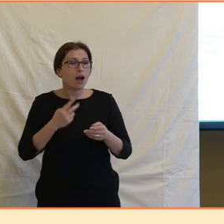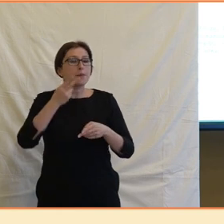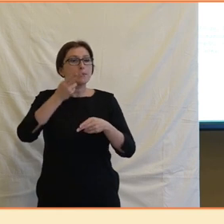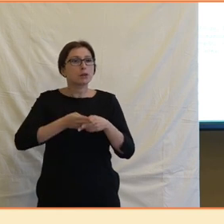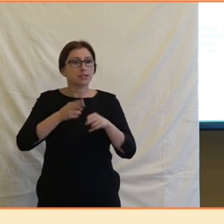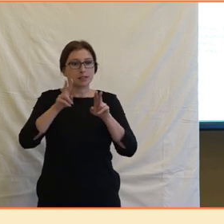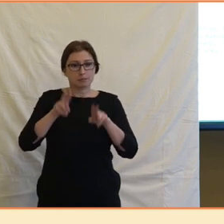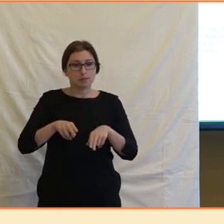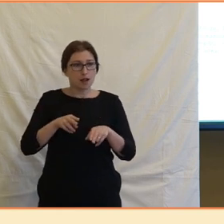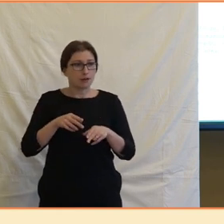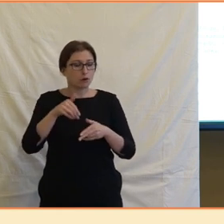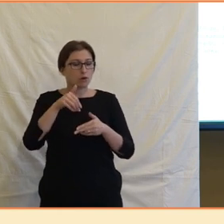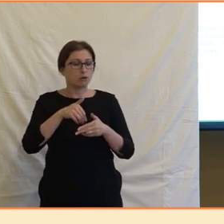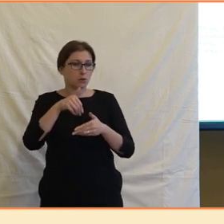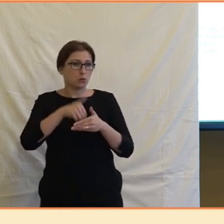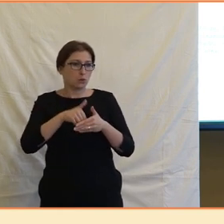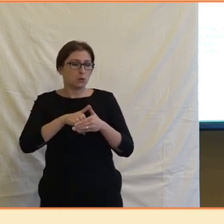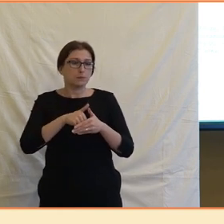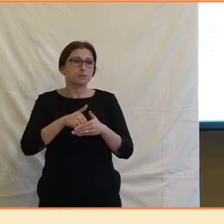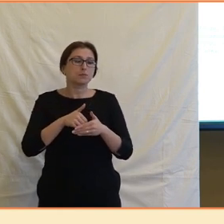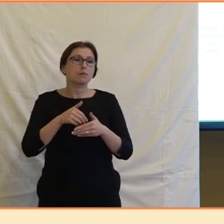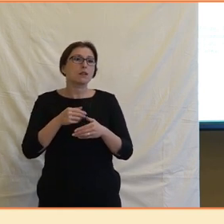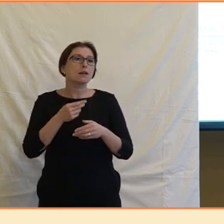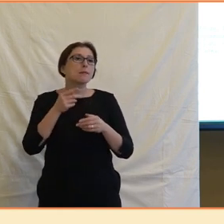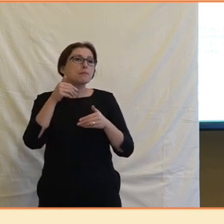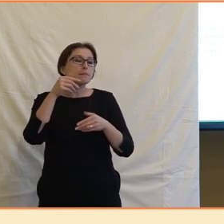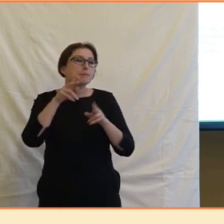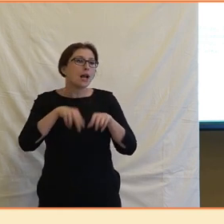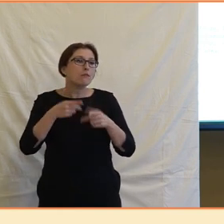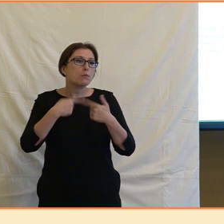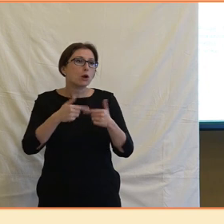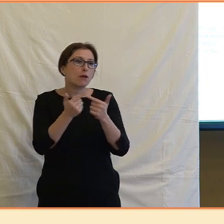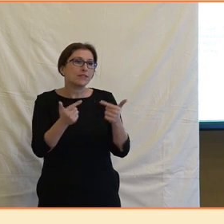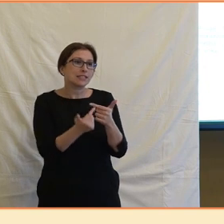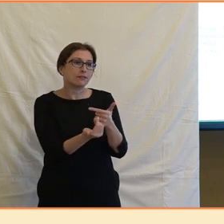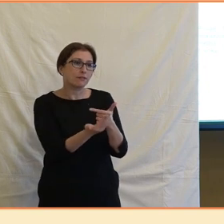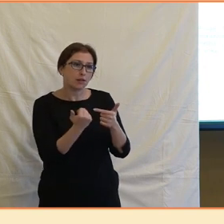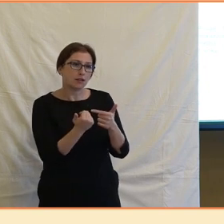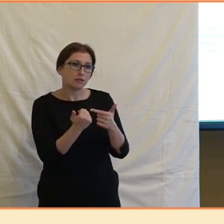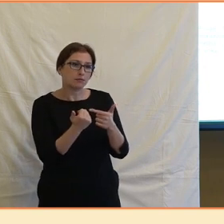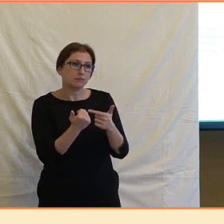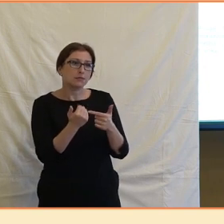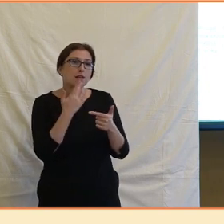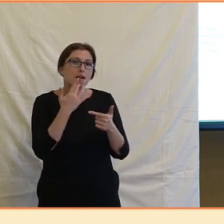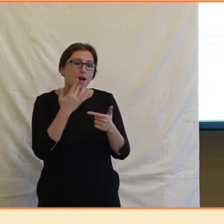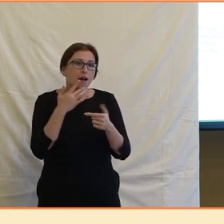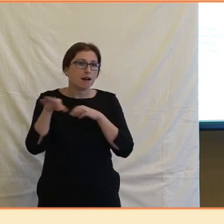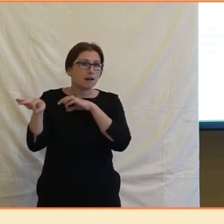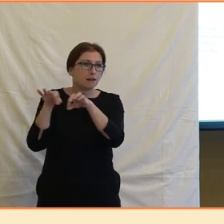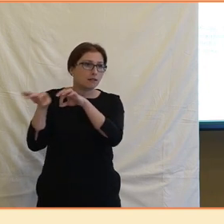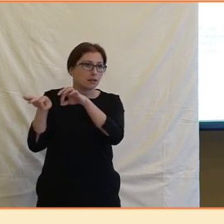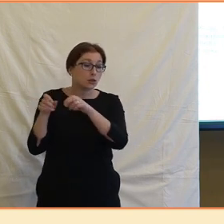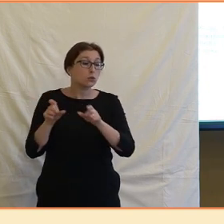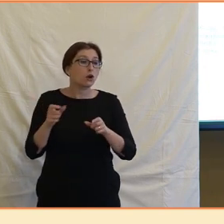právem, nebo jedním z posledních práv, je samozřejmě právo na vysvětlitelnost, které i s ohledem na to, jak